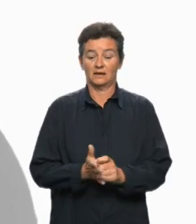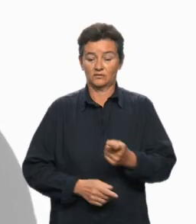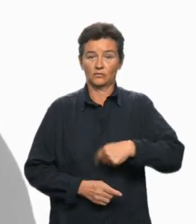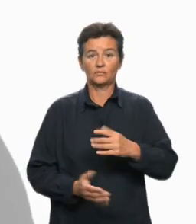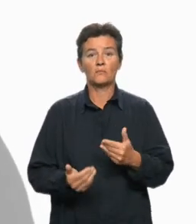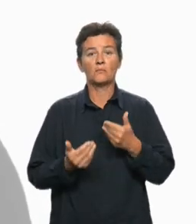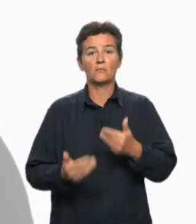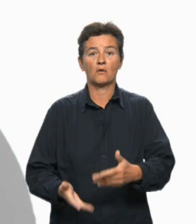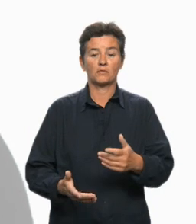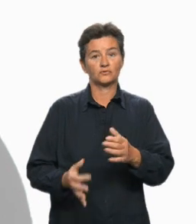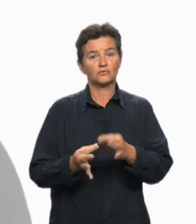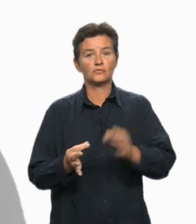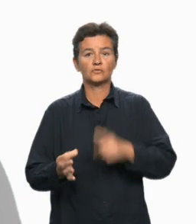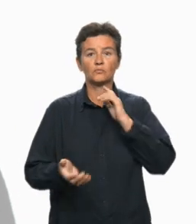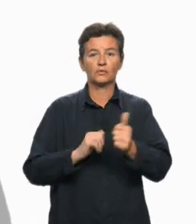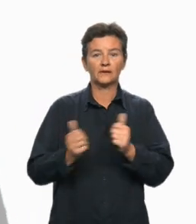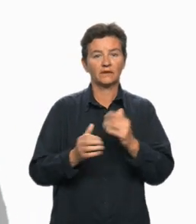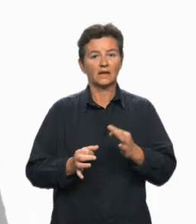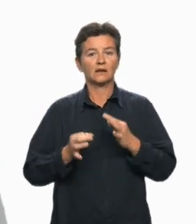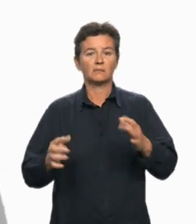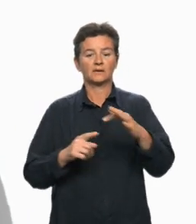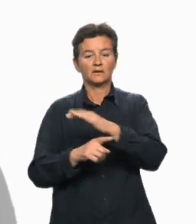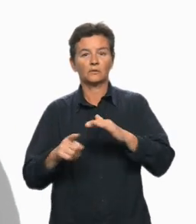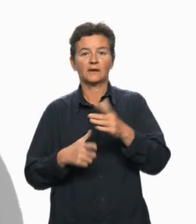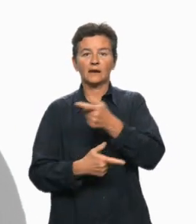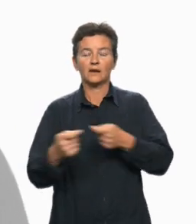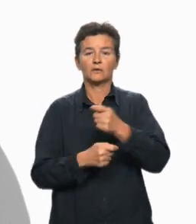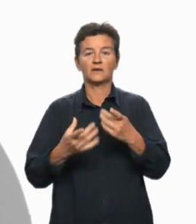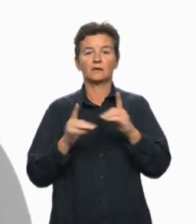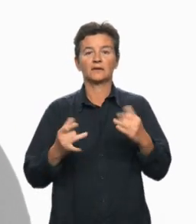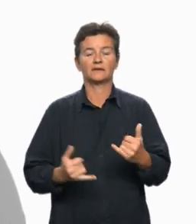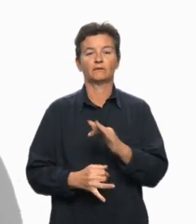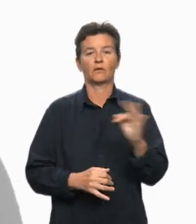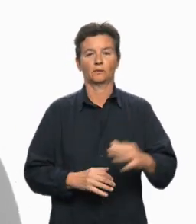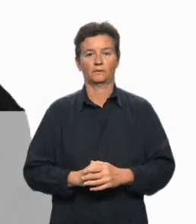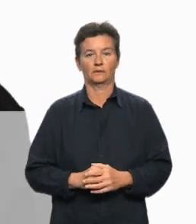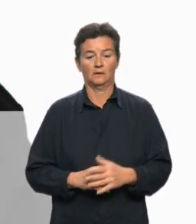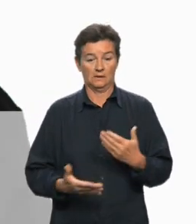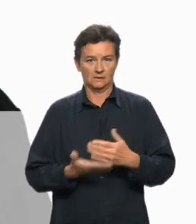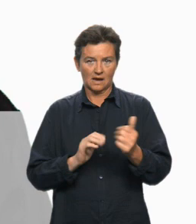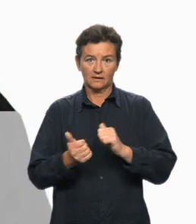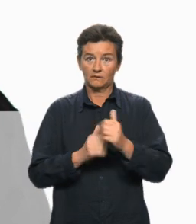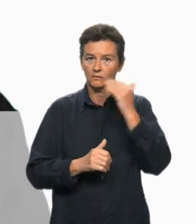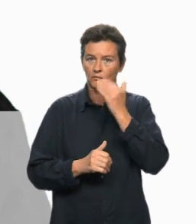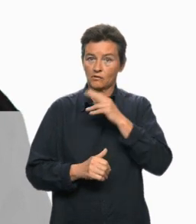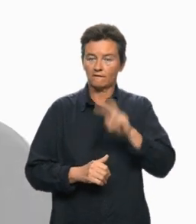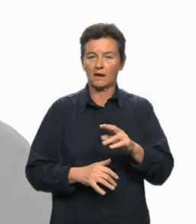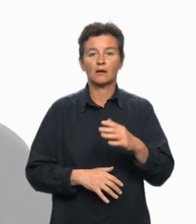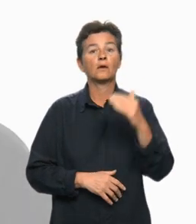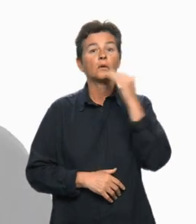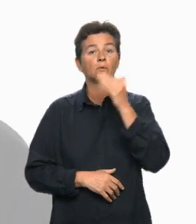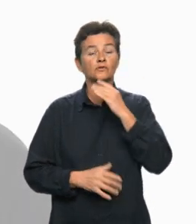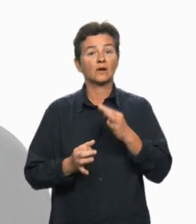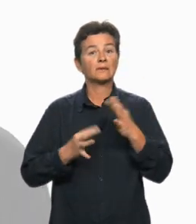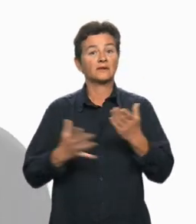À ces élections, nous avons proposé nos réponses aux défis climatiques, sociaux, économiques et démocratiques de notre pays. Ces défis sont des urgences.